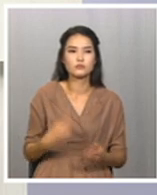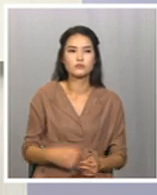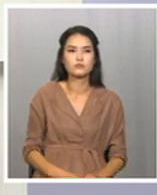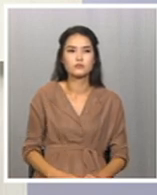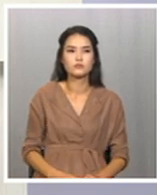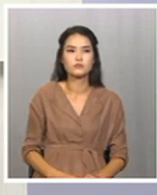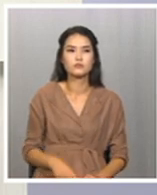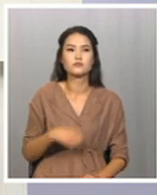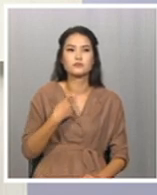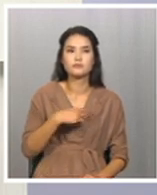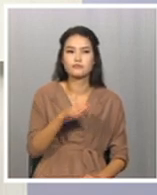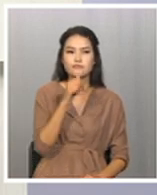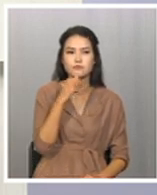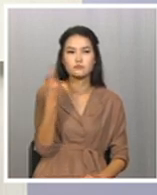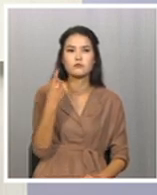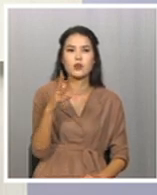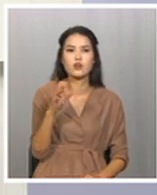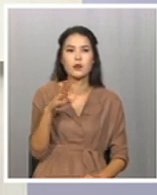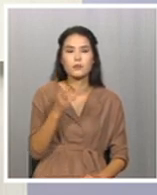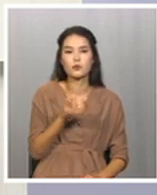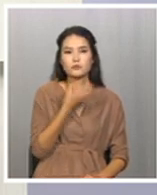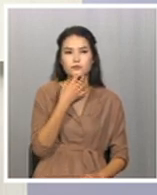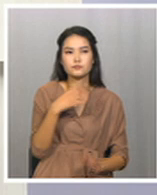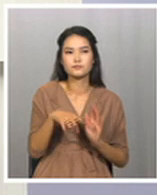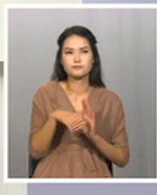Маған бірінші шаблон ұнап тұр.